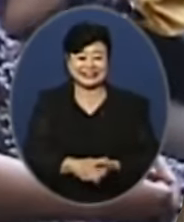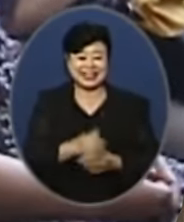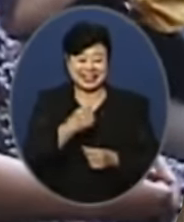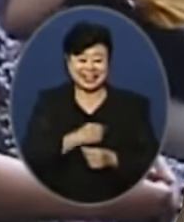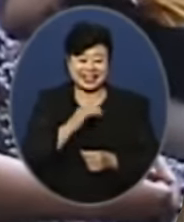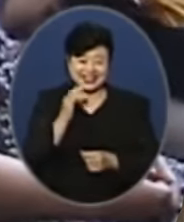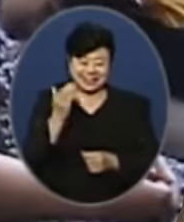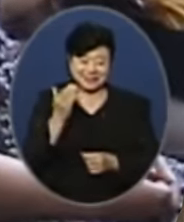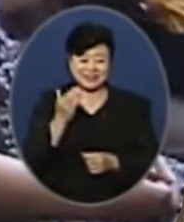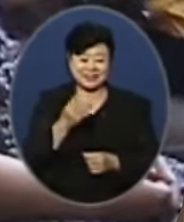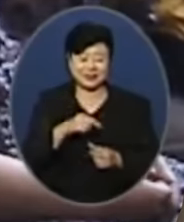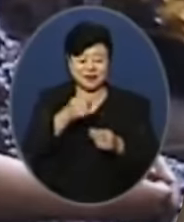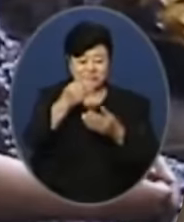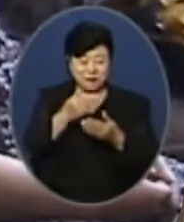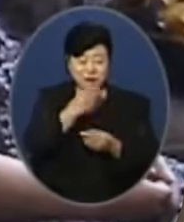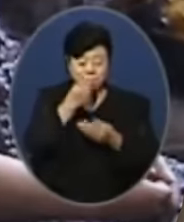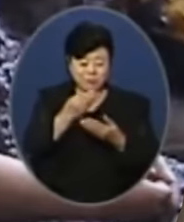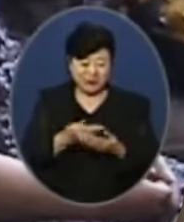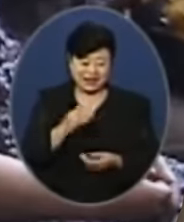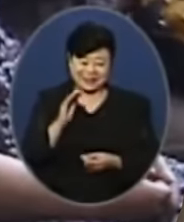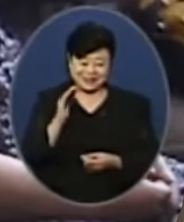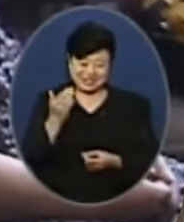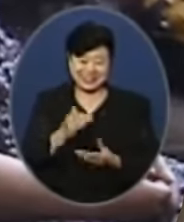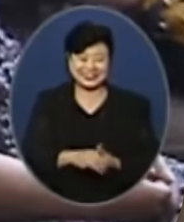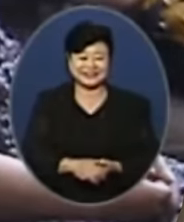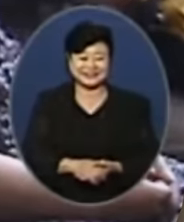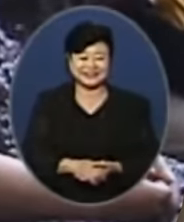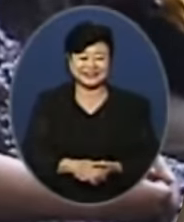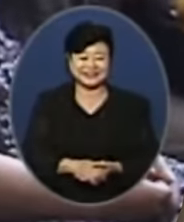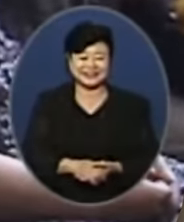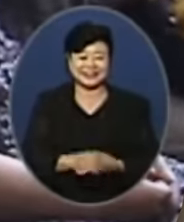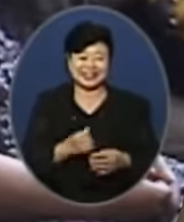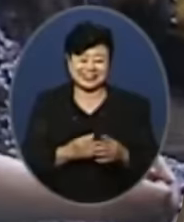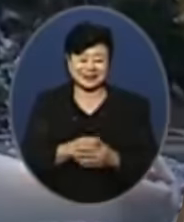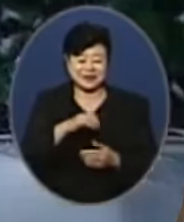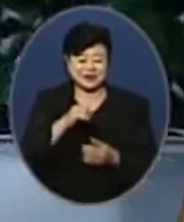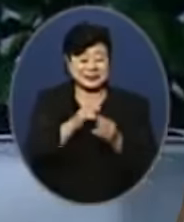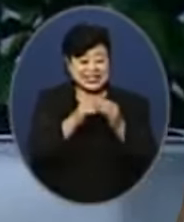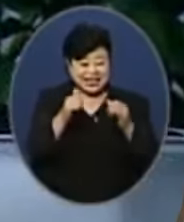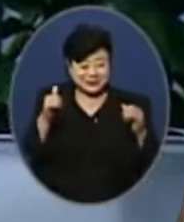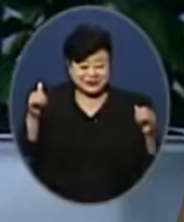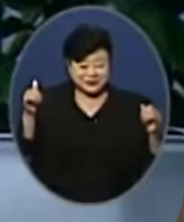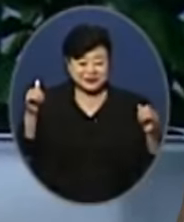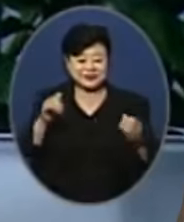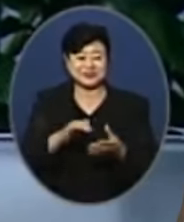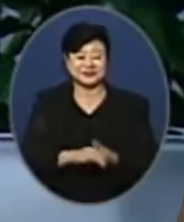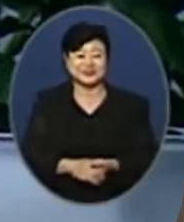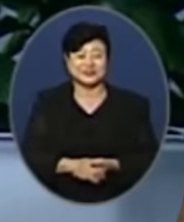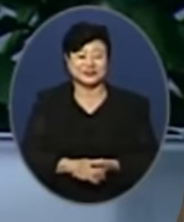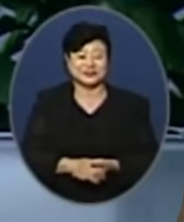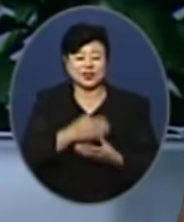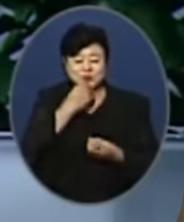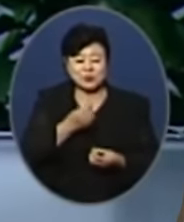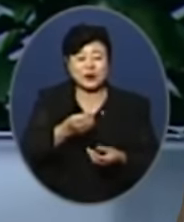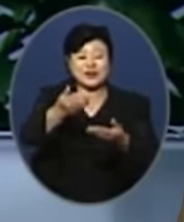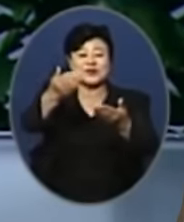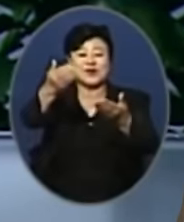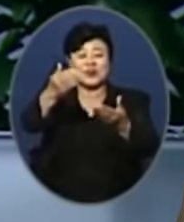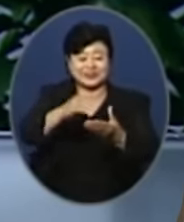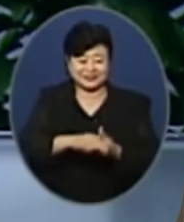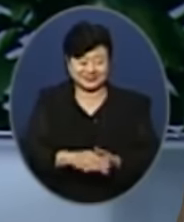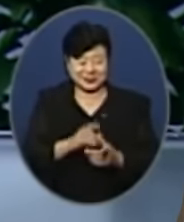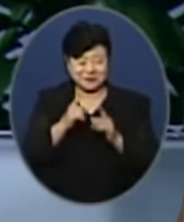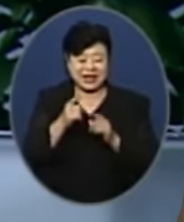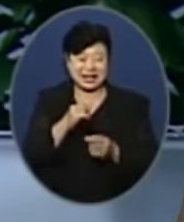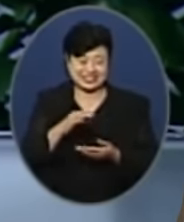해야만 여러분이 구원받은 성도들의 말인 것입니다. 그러므로 이웃 사람을 축복해 주는